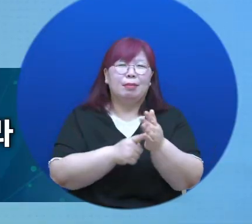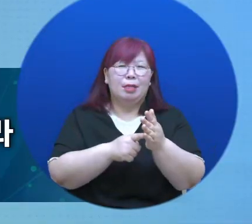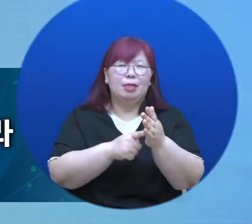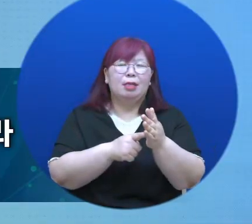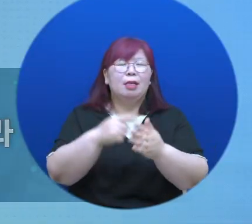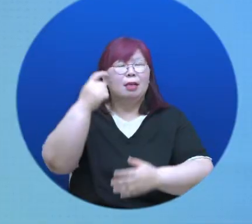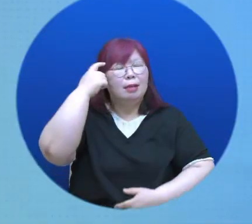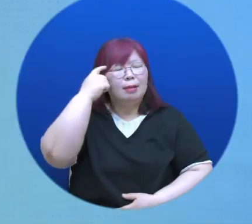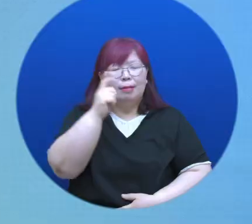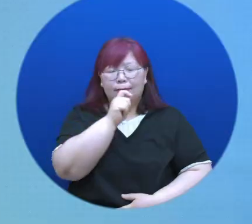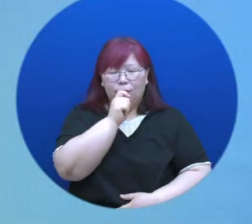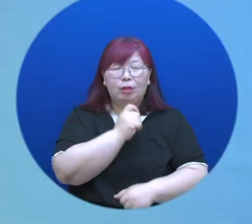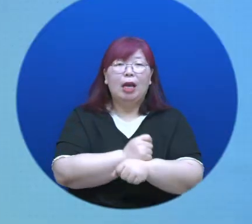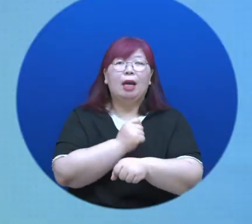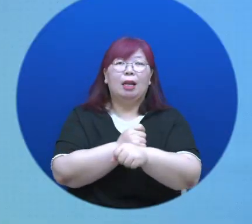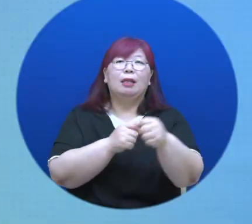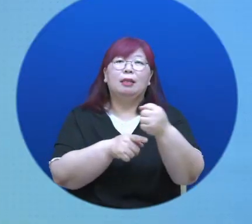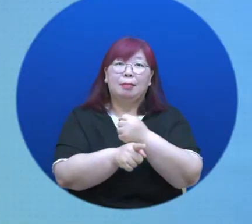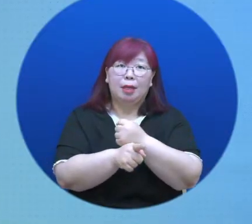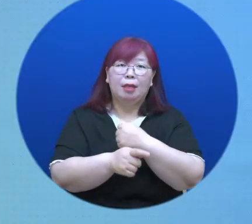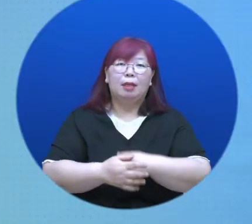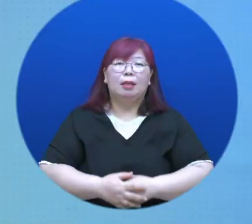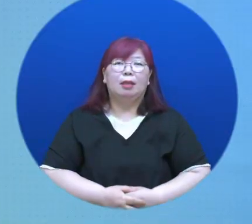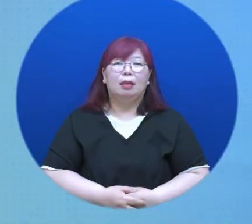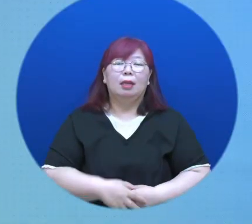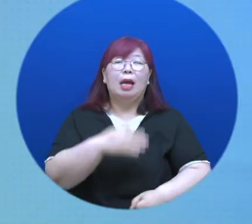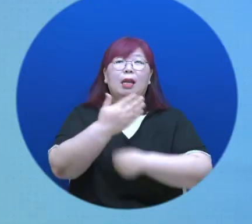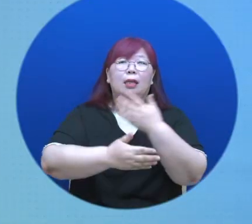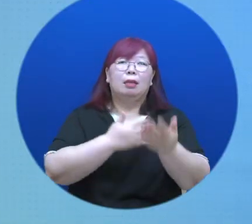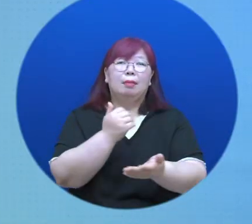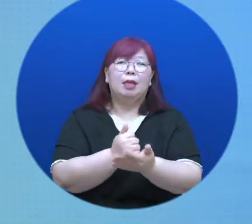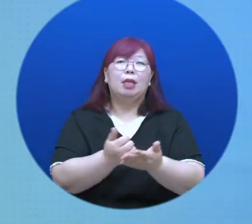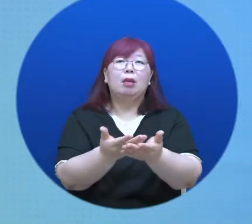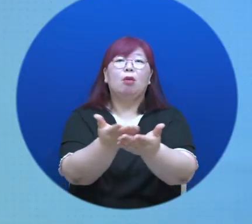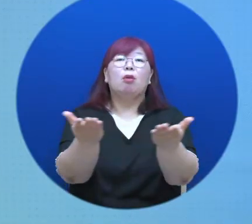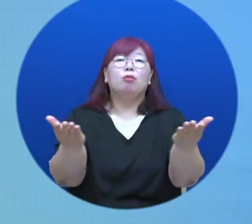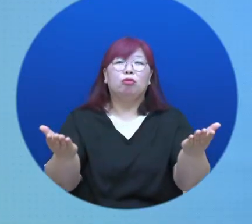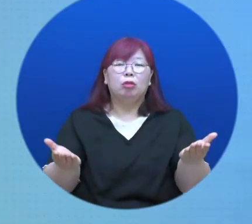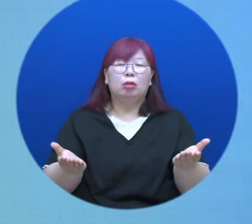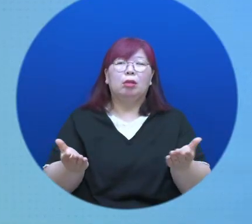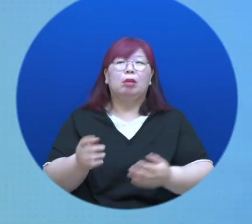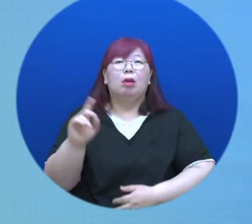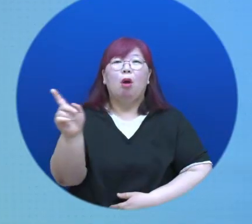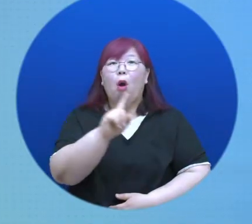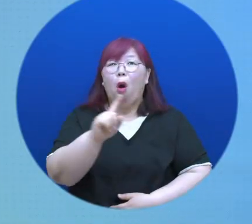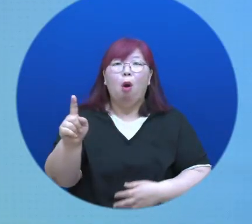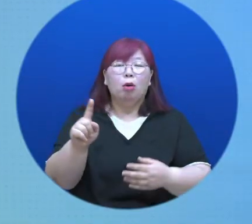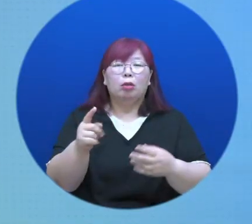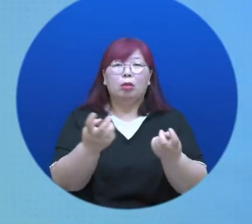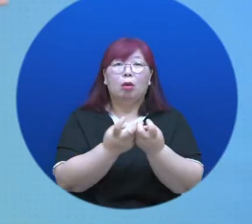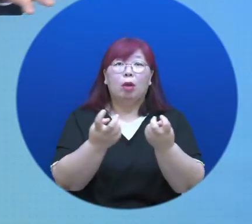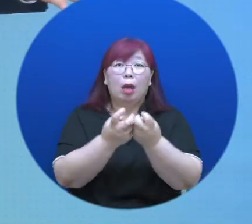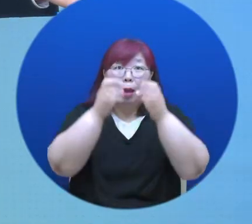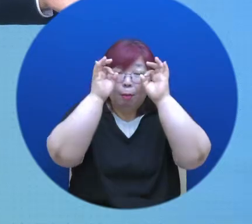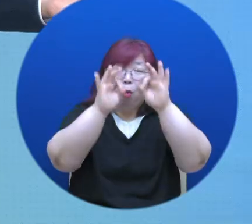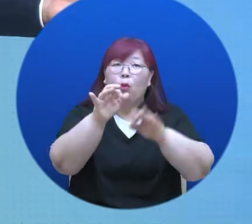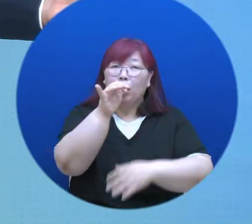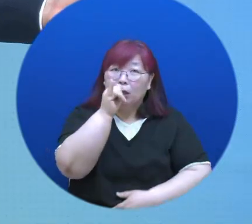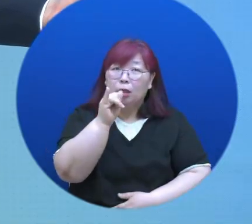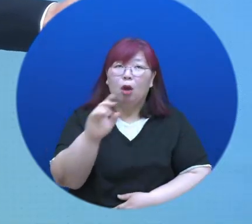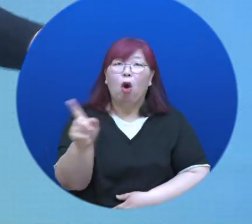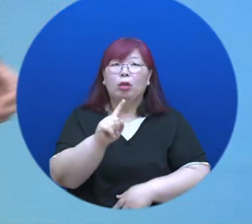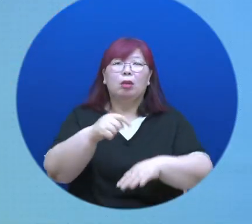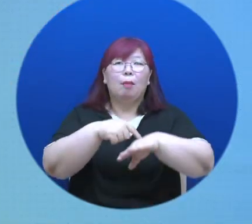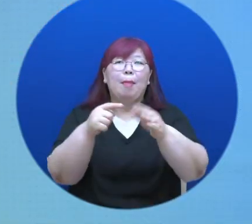묵상하라. 하나님께서 여러분들을 어떻게 보고 계신지, 어떤 마음으로